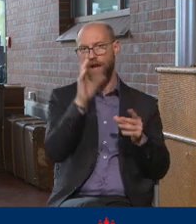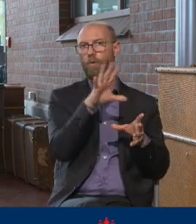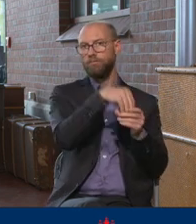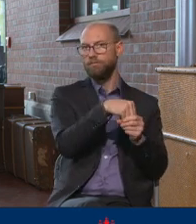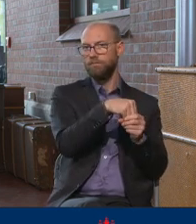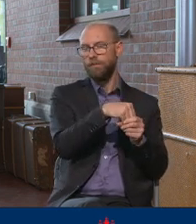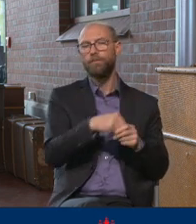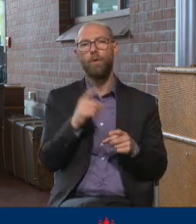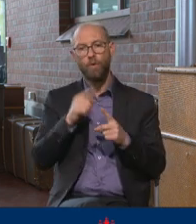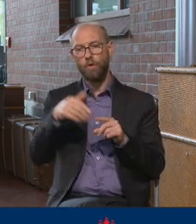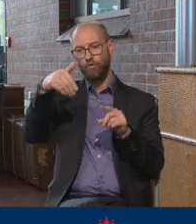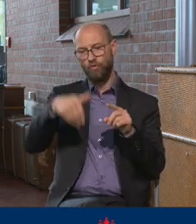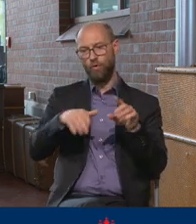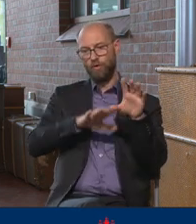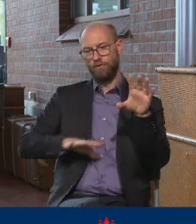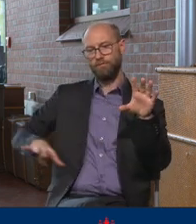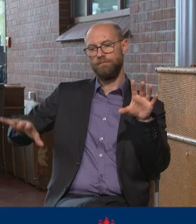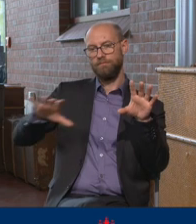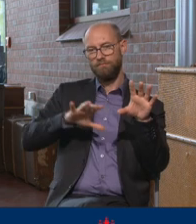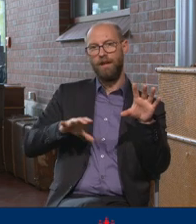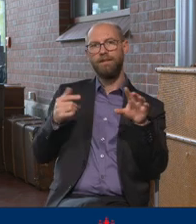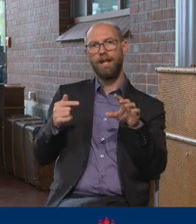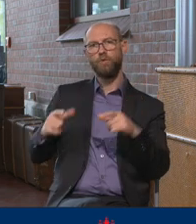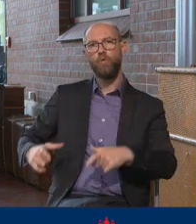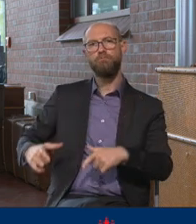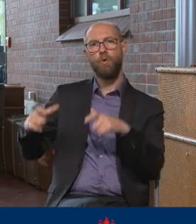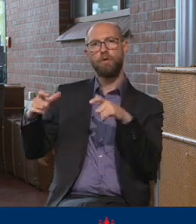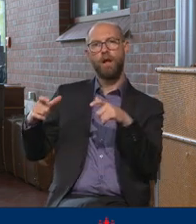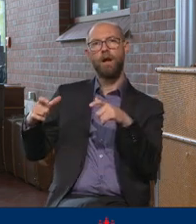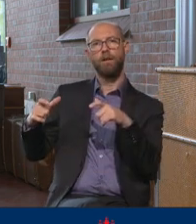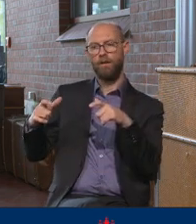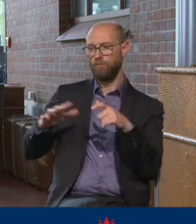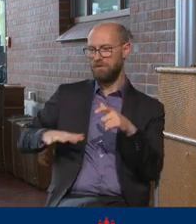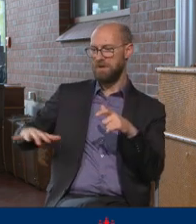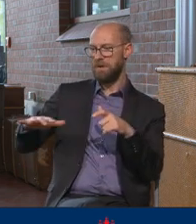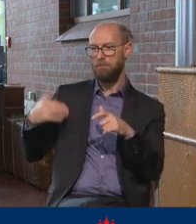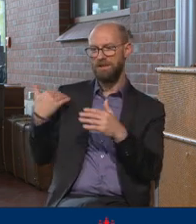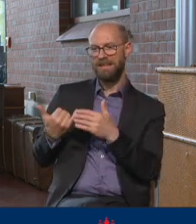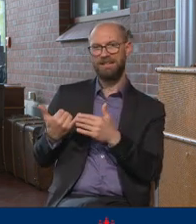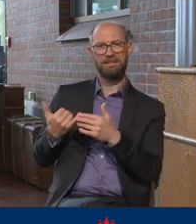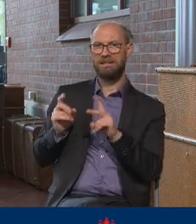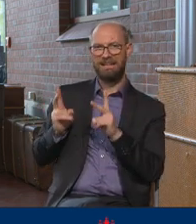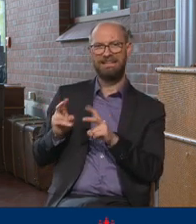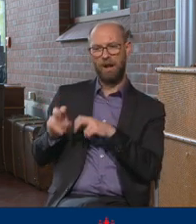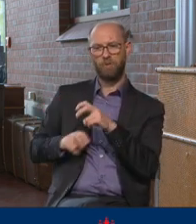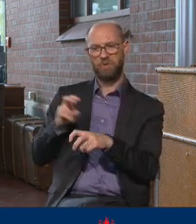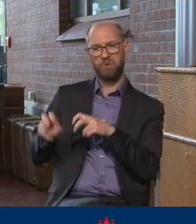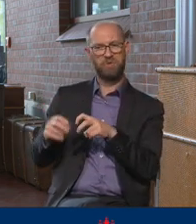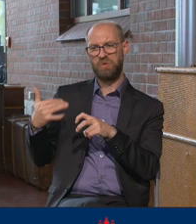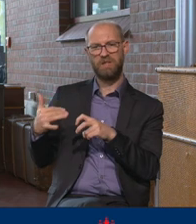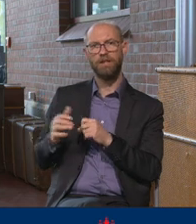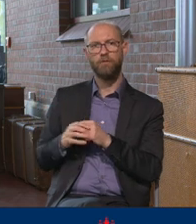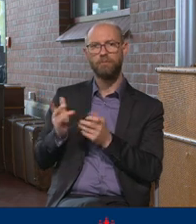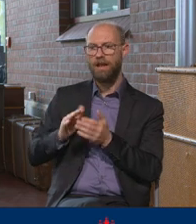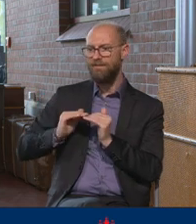mit dem zum tectum bunker so als relikt bisher eigentlich so eine fläche mit ungenutzten potenzialen brachliegende flächen die zum